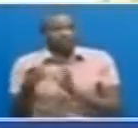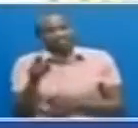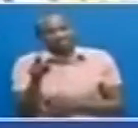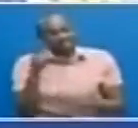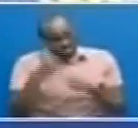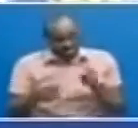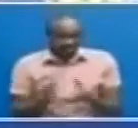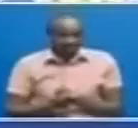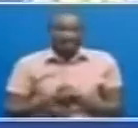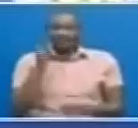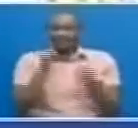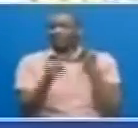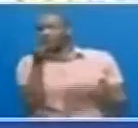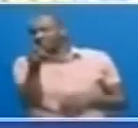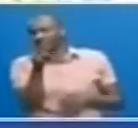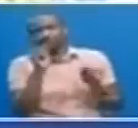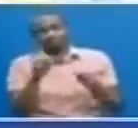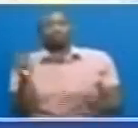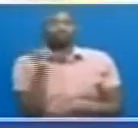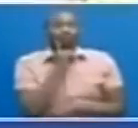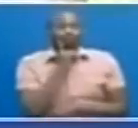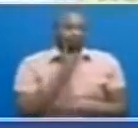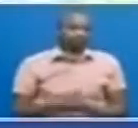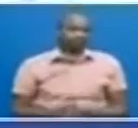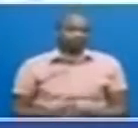huu. Fainali za mashindano hayo zitaandaliwa hapo kesho.